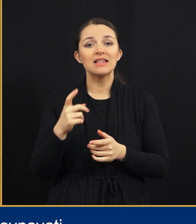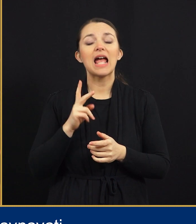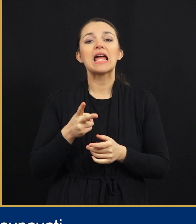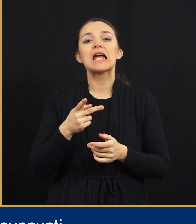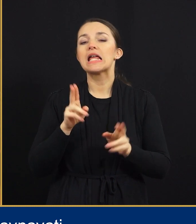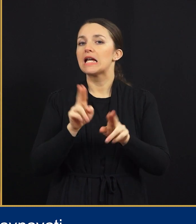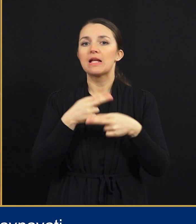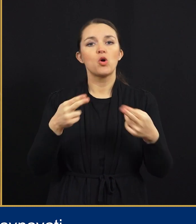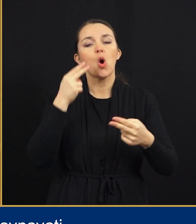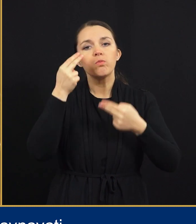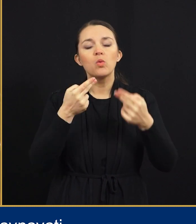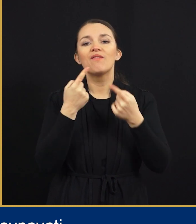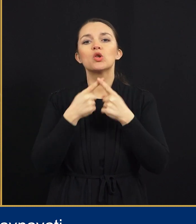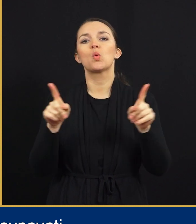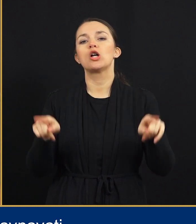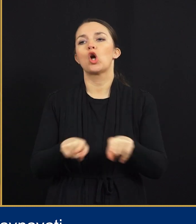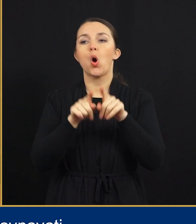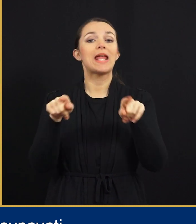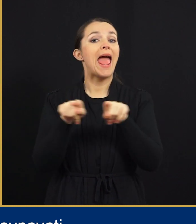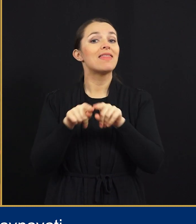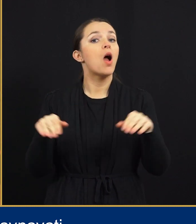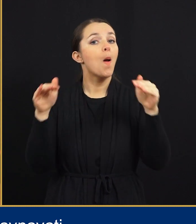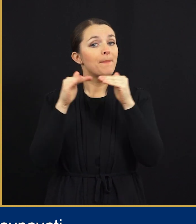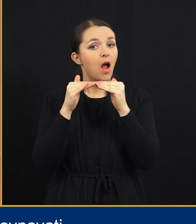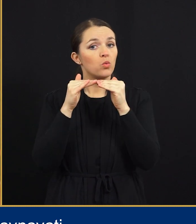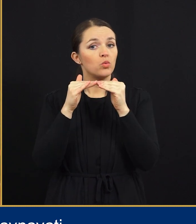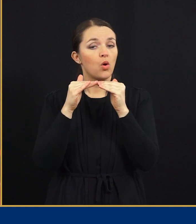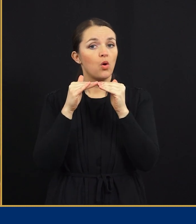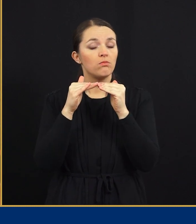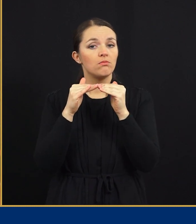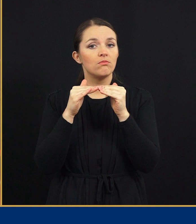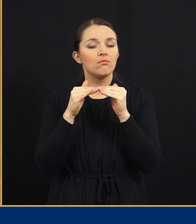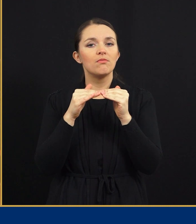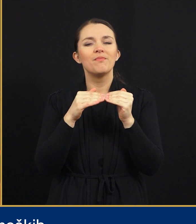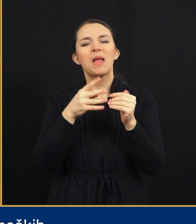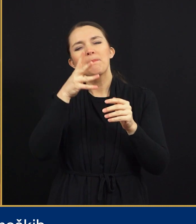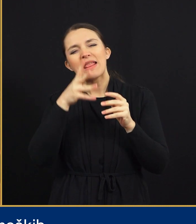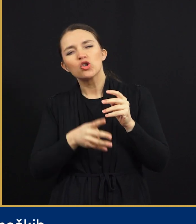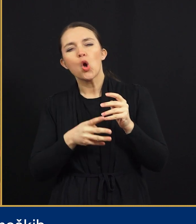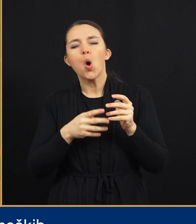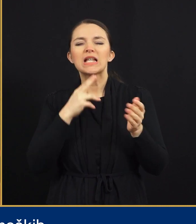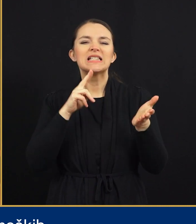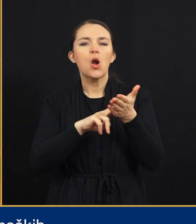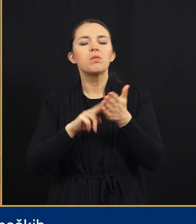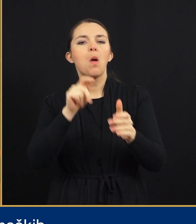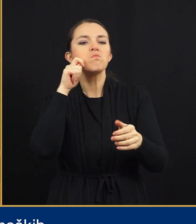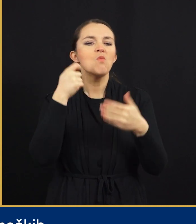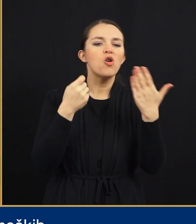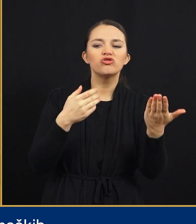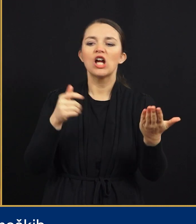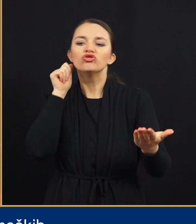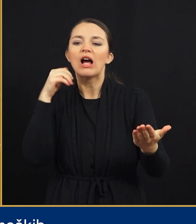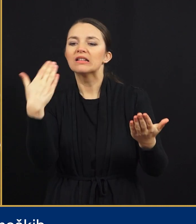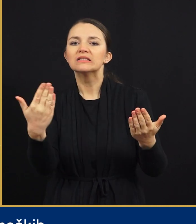Talente, ki jih ni mogoče obravnavati drugače kot enakopravno. Stereotipi in predsodki o moških in